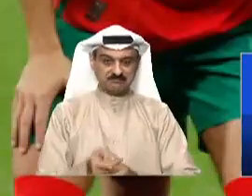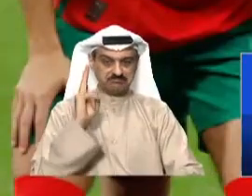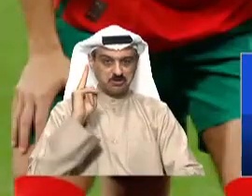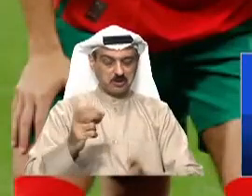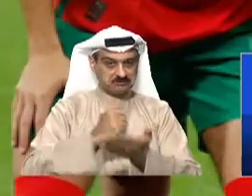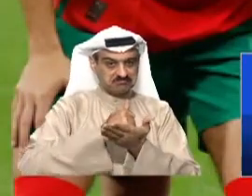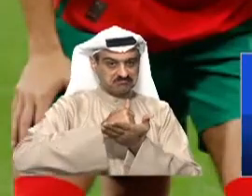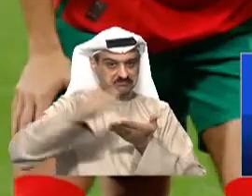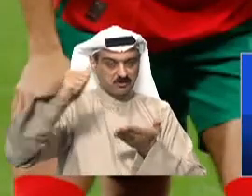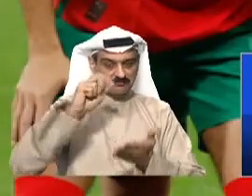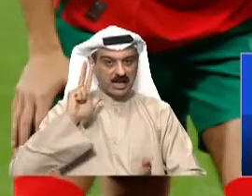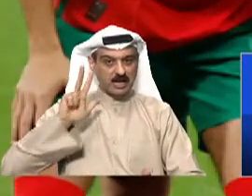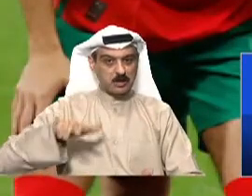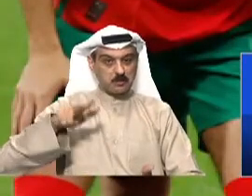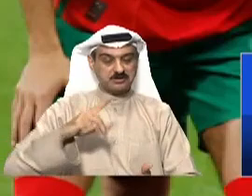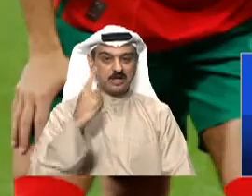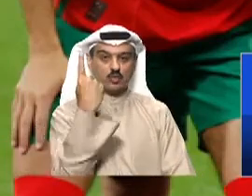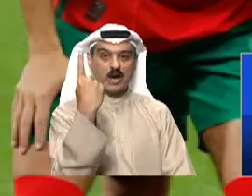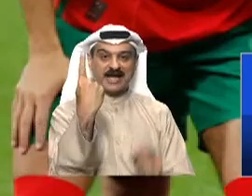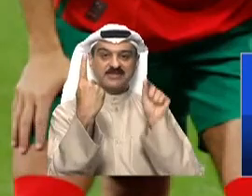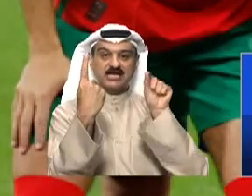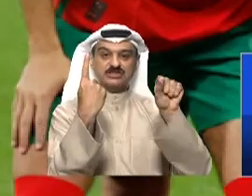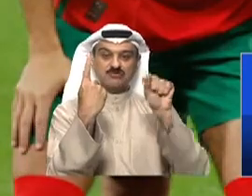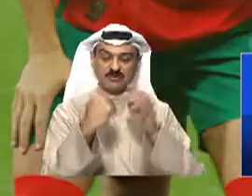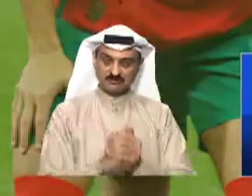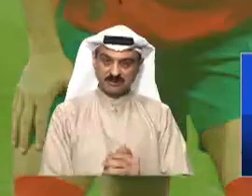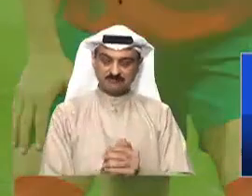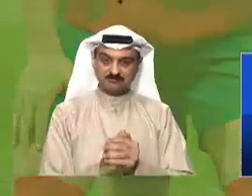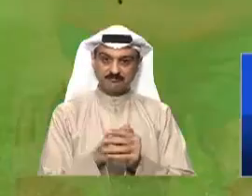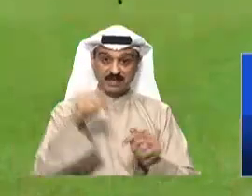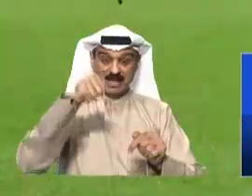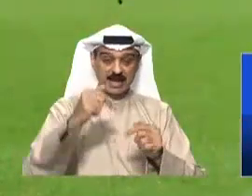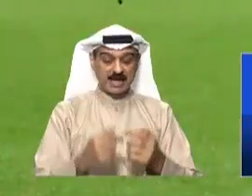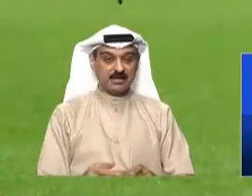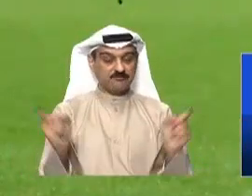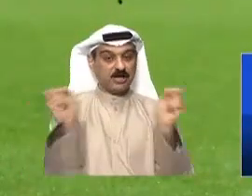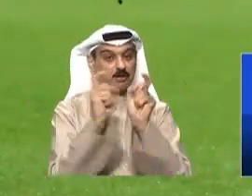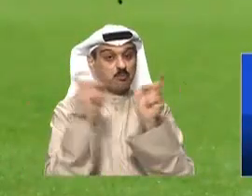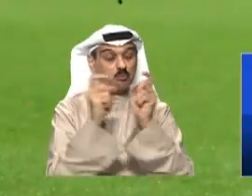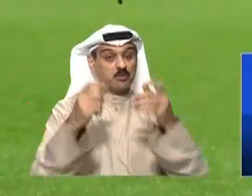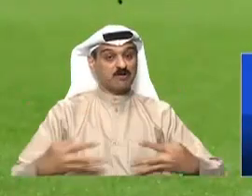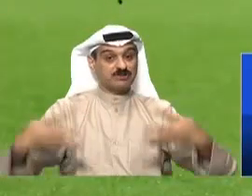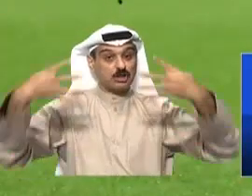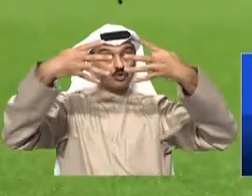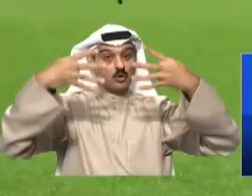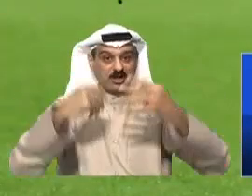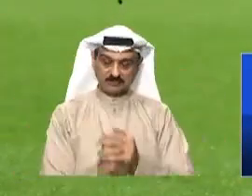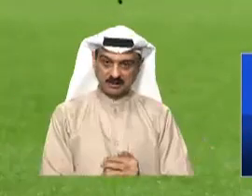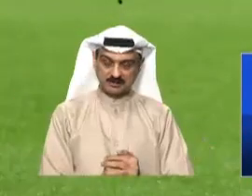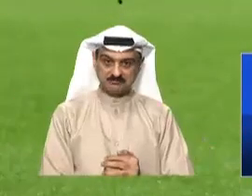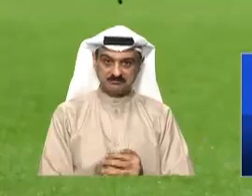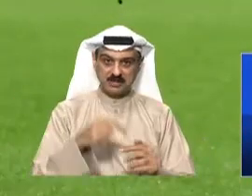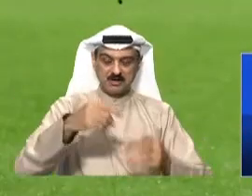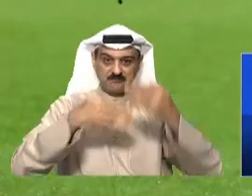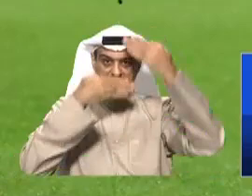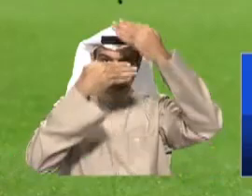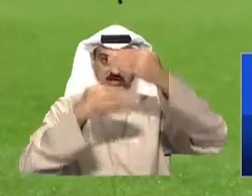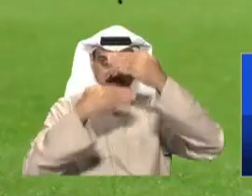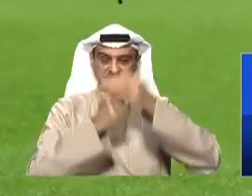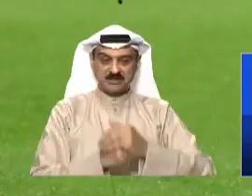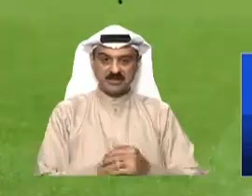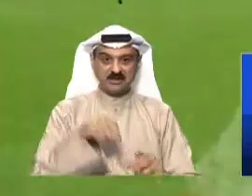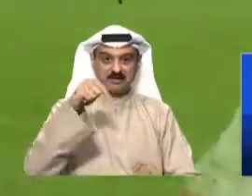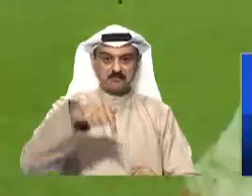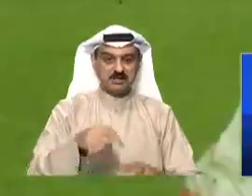على نظيره البرتغالي بهدف دون رد ضمن منافسات الدور ربع النهائي، ويدين الأسود بهذا الفوز ليوسف